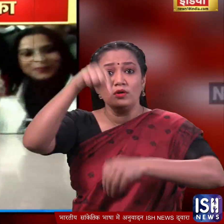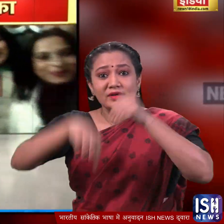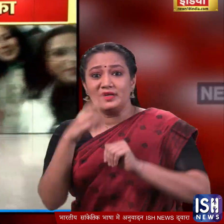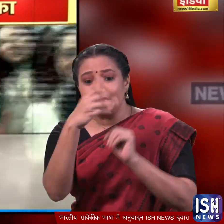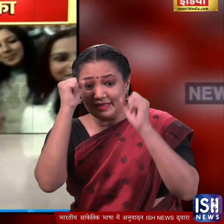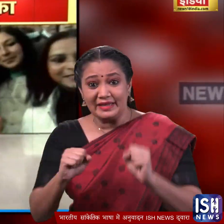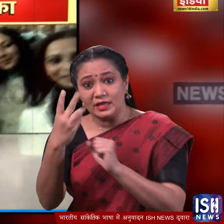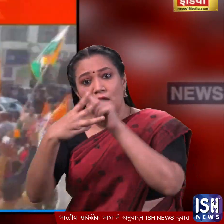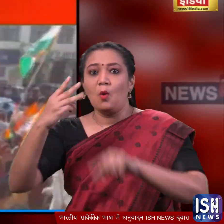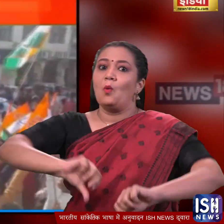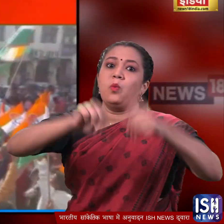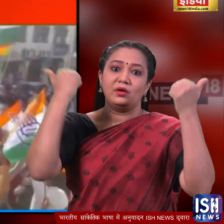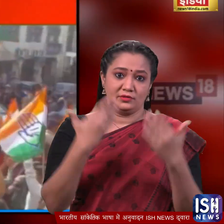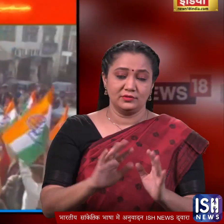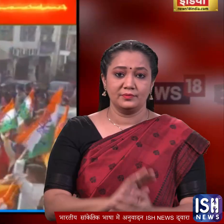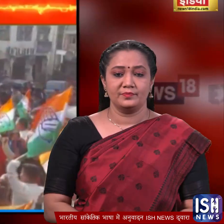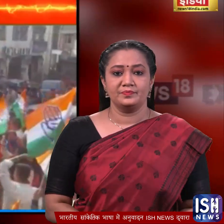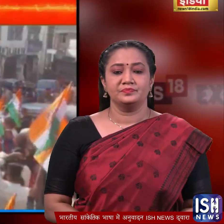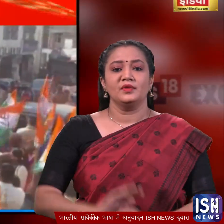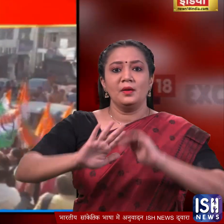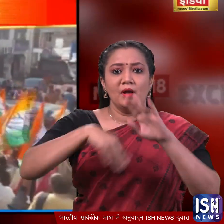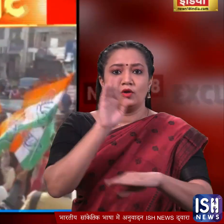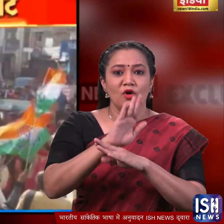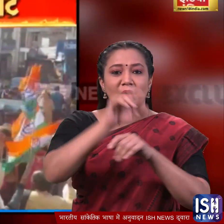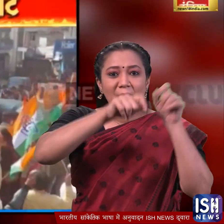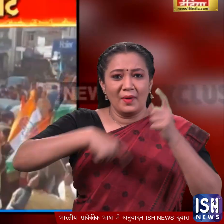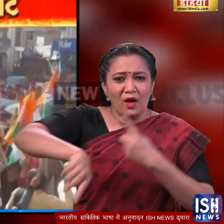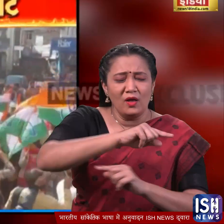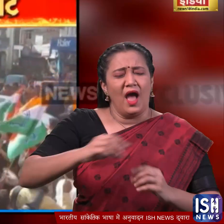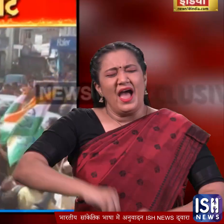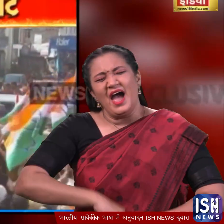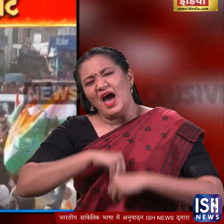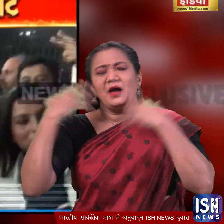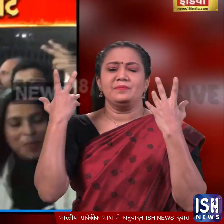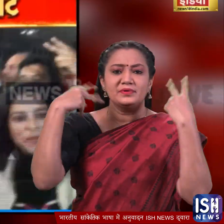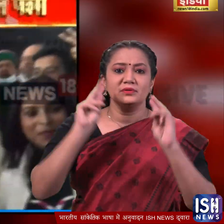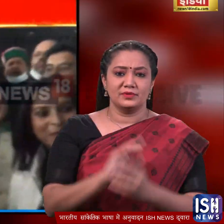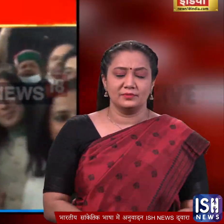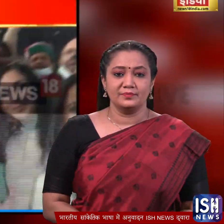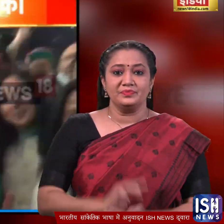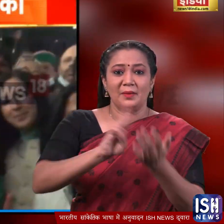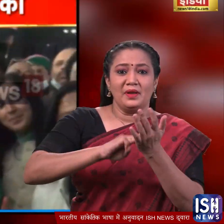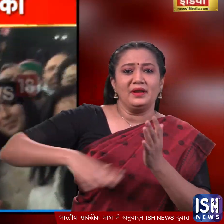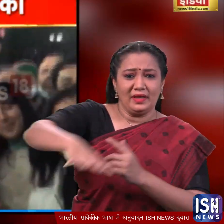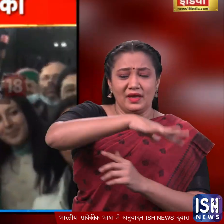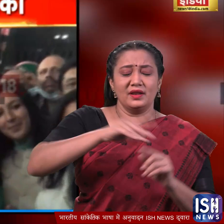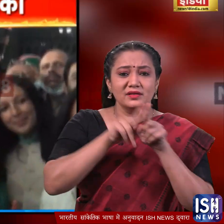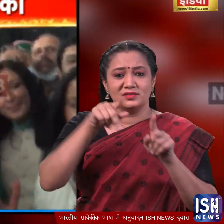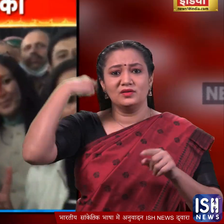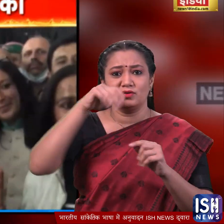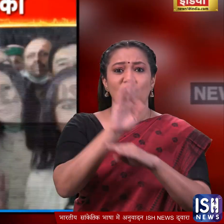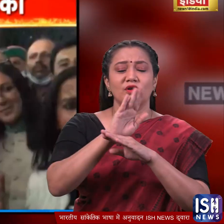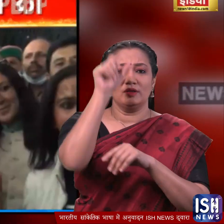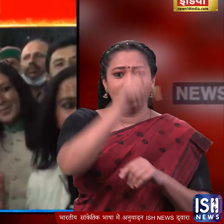जीत दर्ज की, जिसके बाद कांग्रेस कार्यकर्ताओं की खुशी का कोई ठिकाना नहीं रहा। मंडी से सामने आई तस्वीरों में